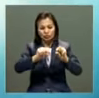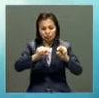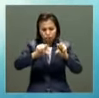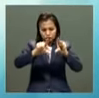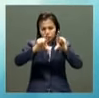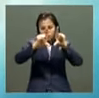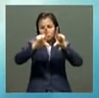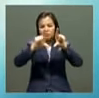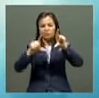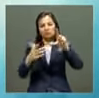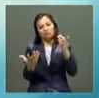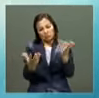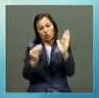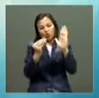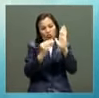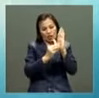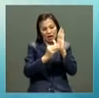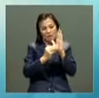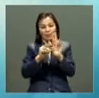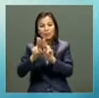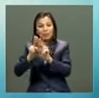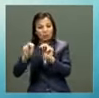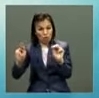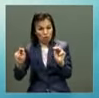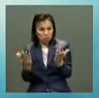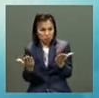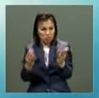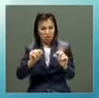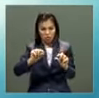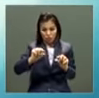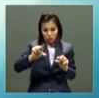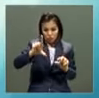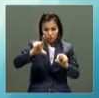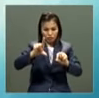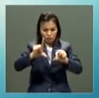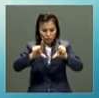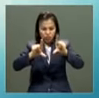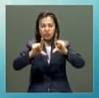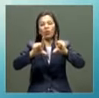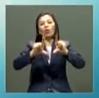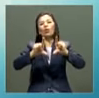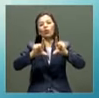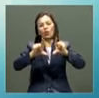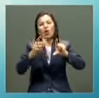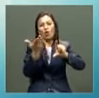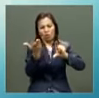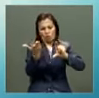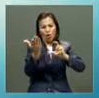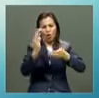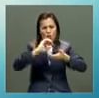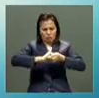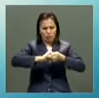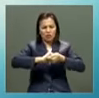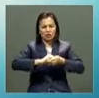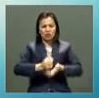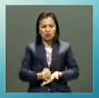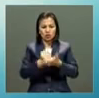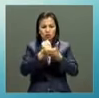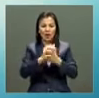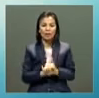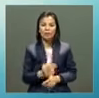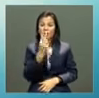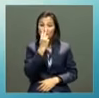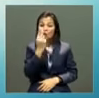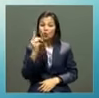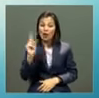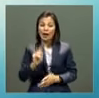ะครับตอนนี้ต้องฝากพี่น้องที่อยู่ในกรุงเทพและนนทบุรีได้ช่วยกันเห็นตัวเลขนี้ต้องช่วยกันนะครับมาดูนะครับ